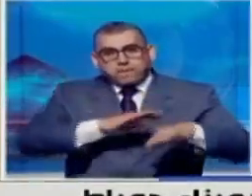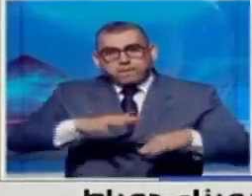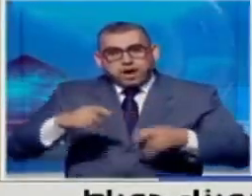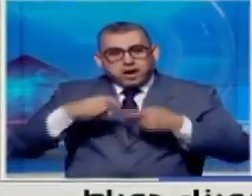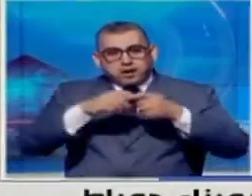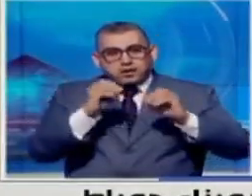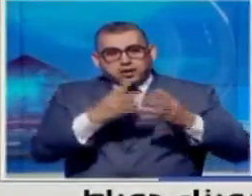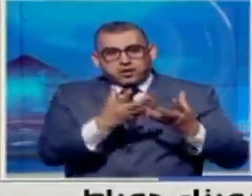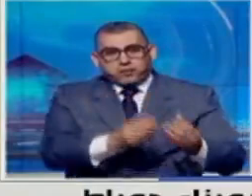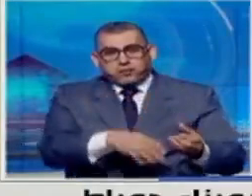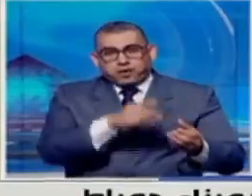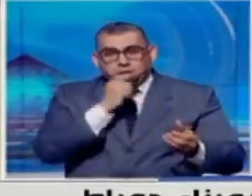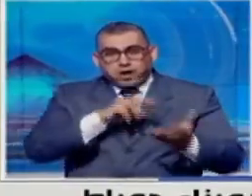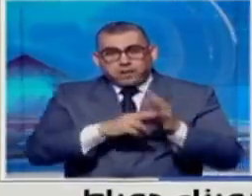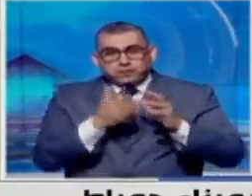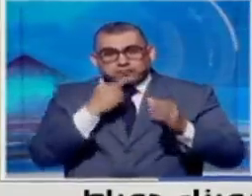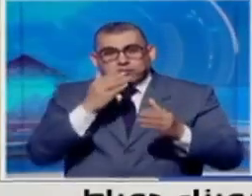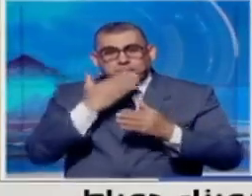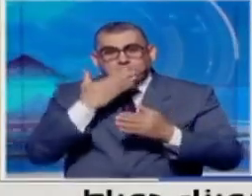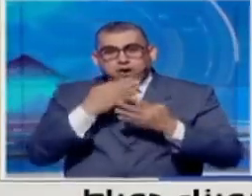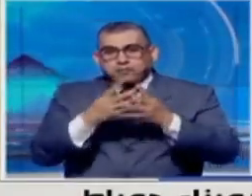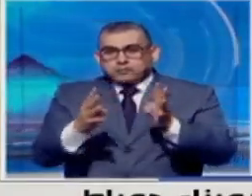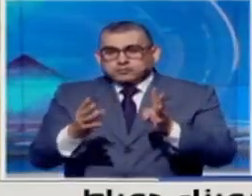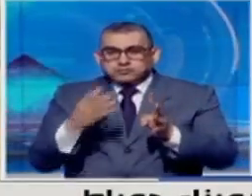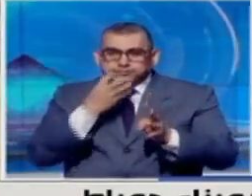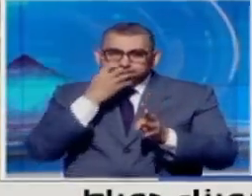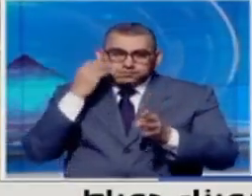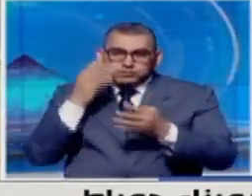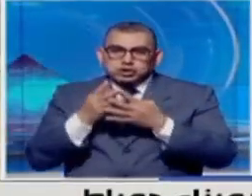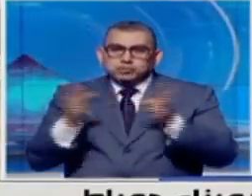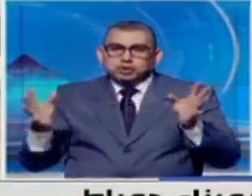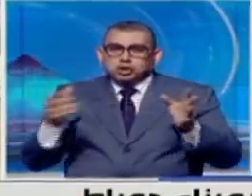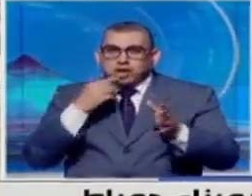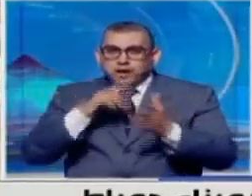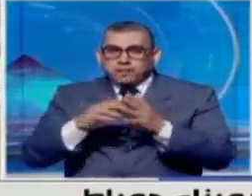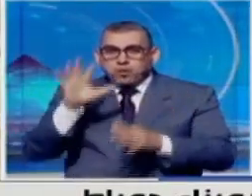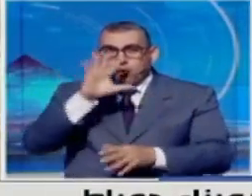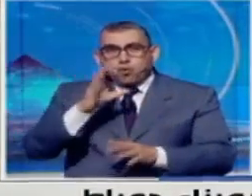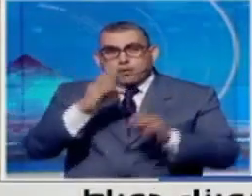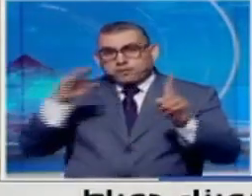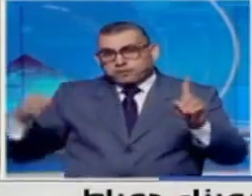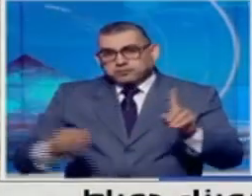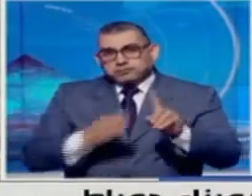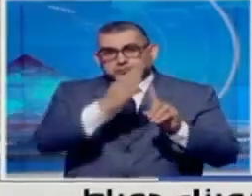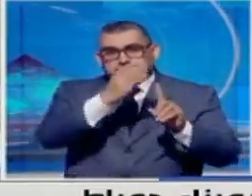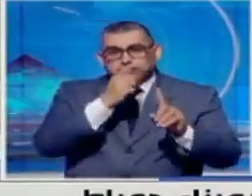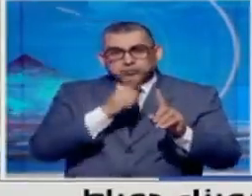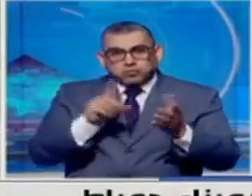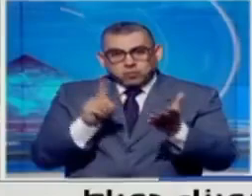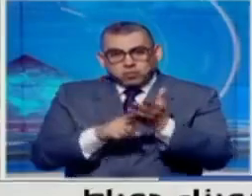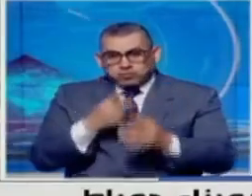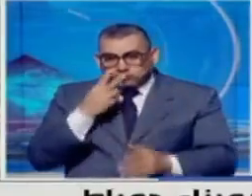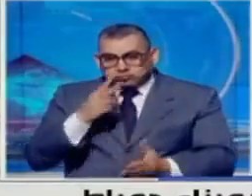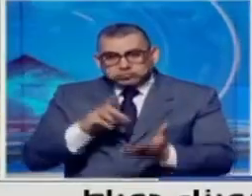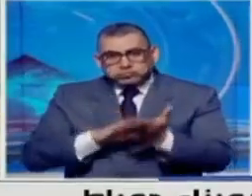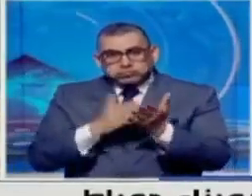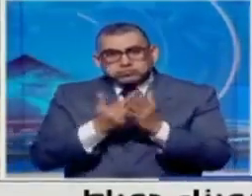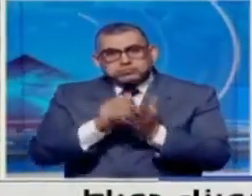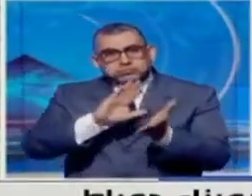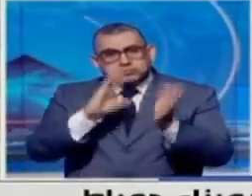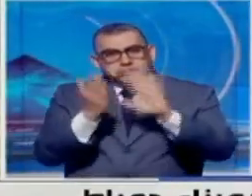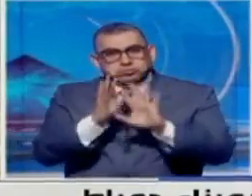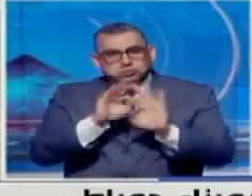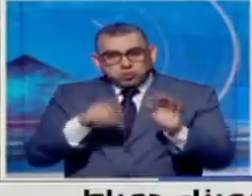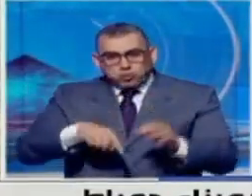البحر المتوسط وبوابه هي الاكبر والاهم على القاره الاوروبيه واقع يترجم قريبا